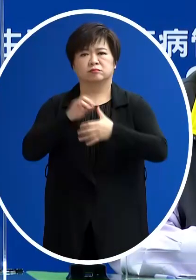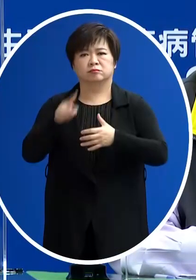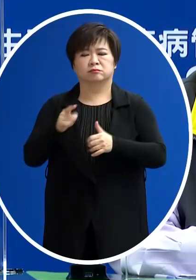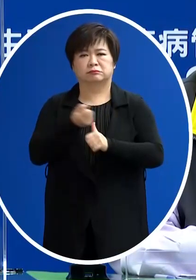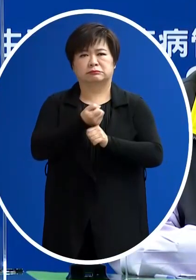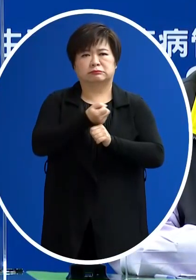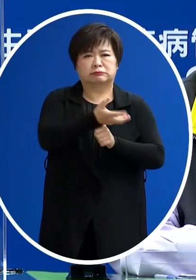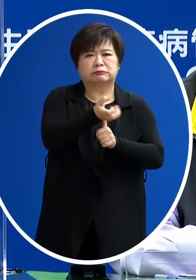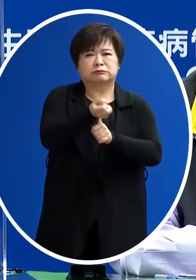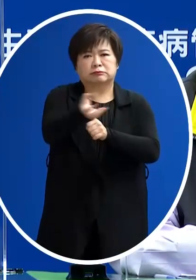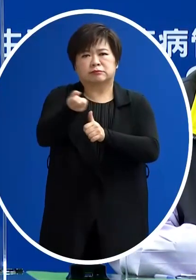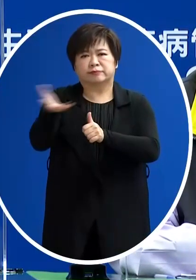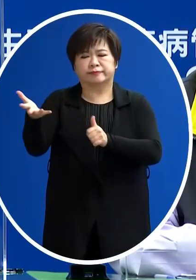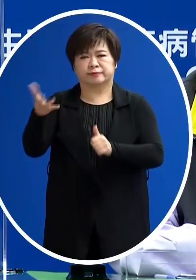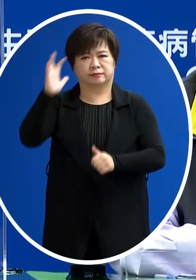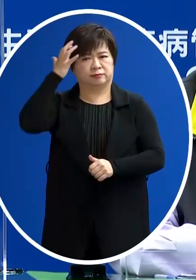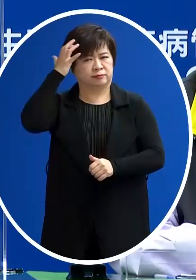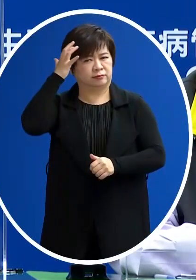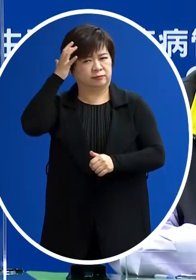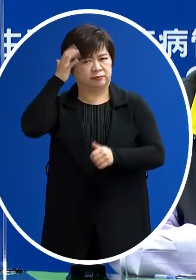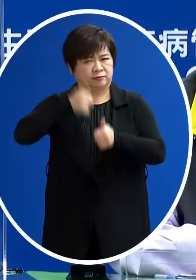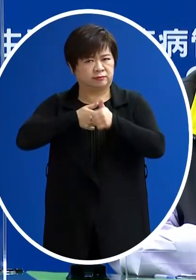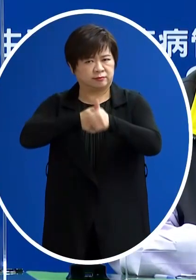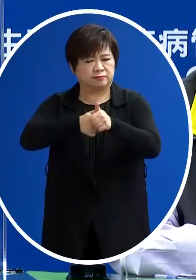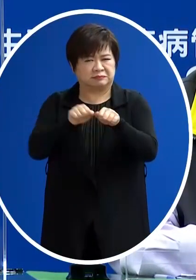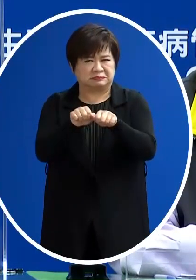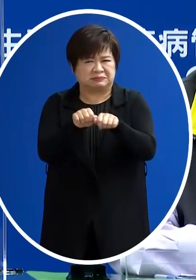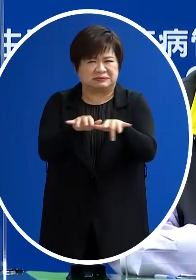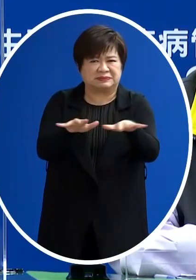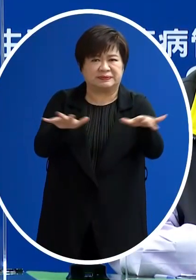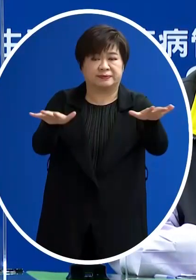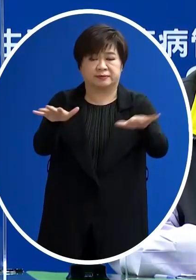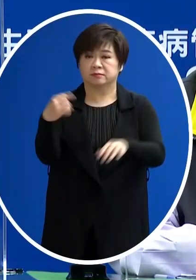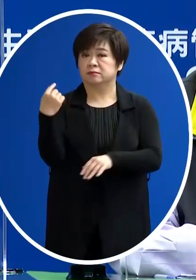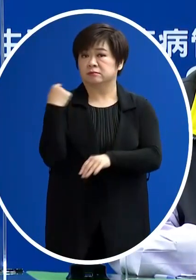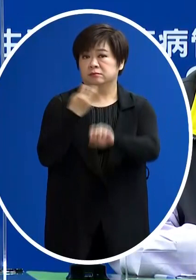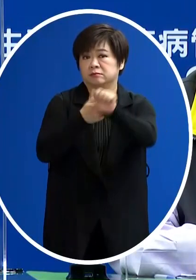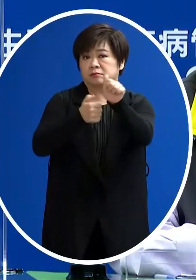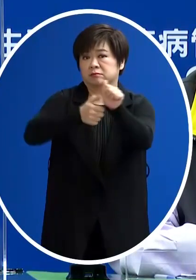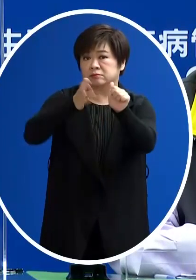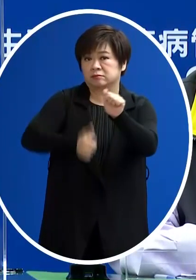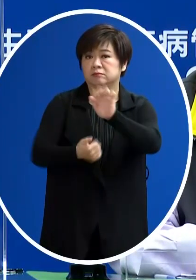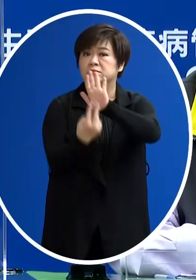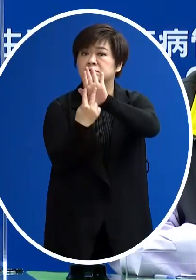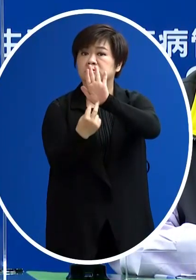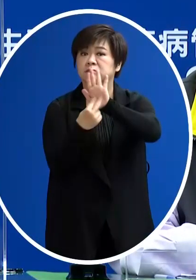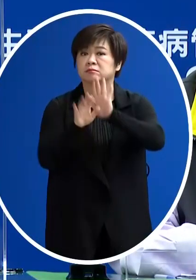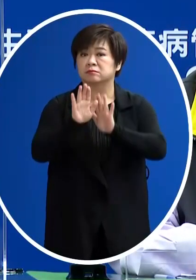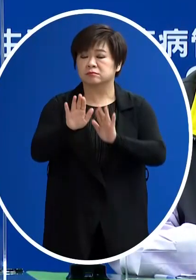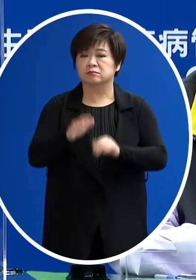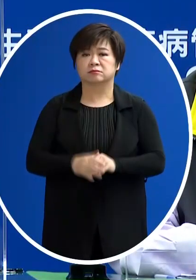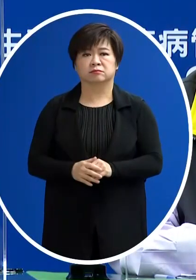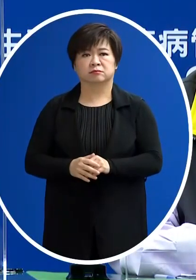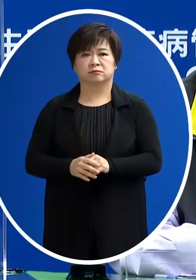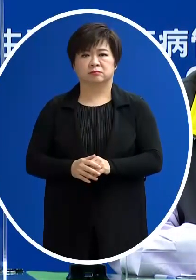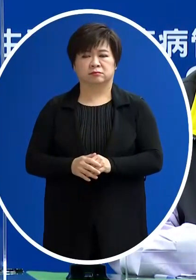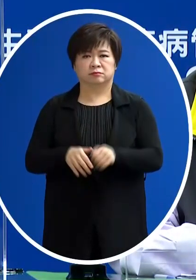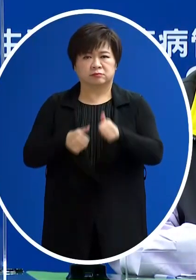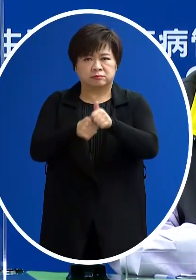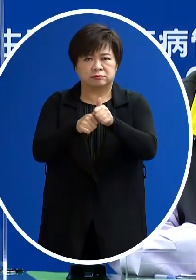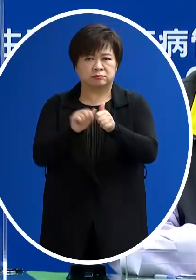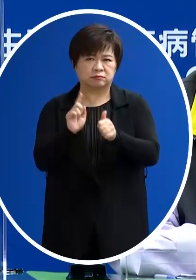算是比较相对的复杂。那昨天罗夫也跟大家报告过，大家整体的源头还是